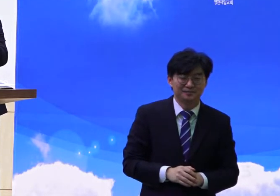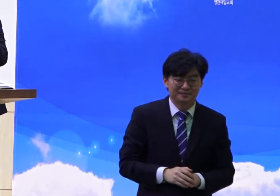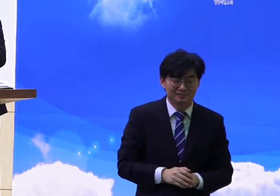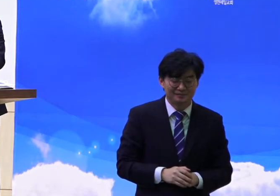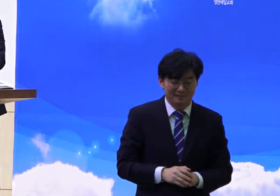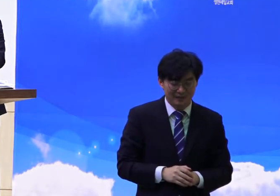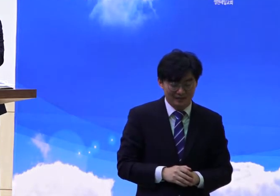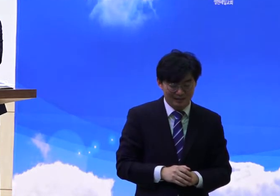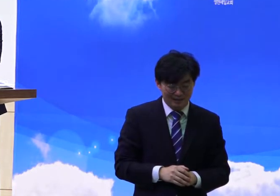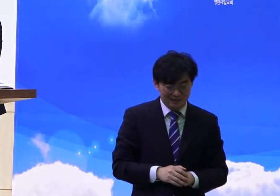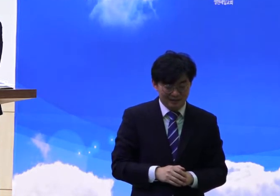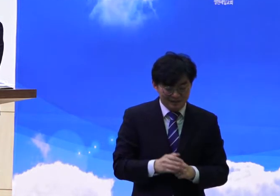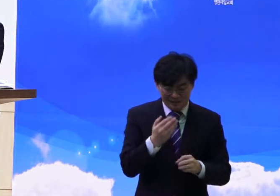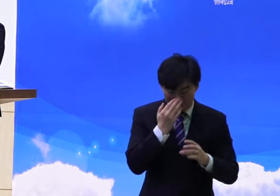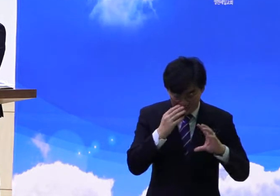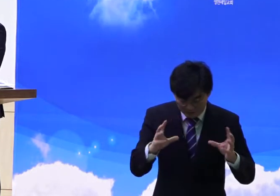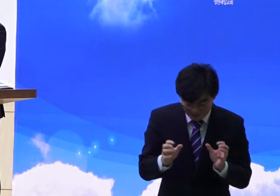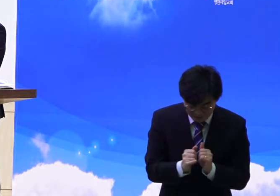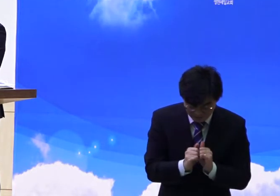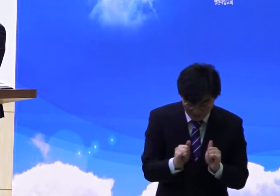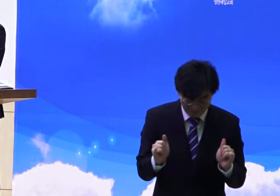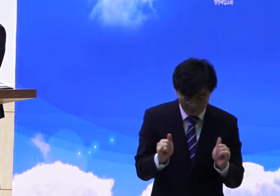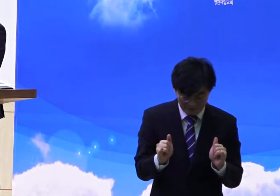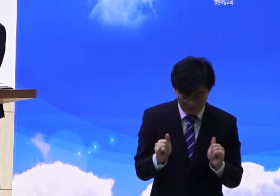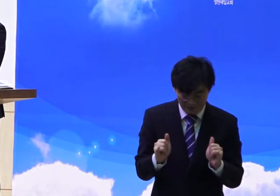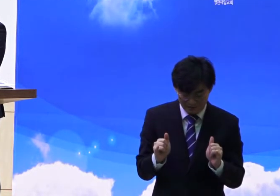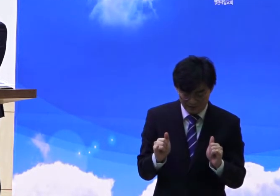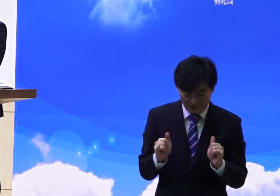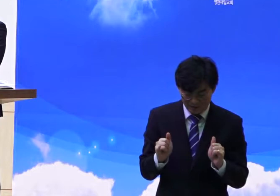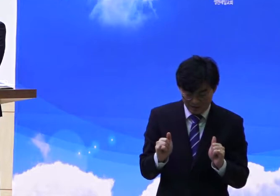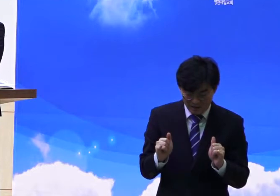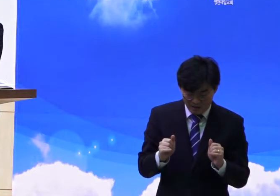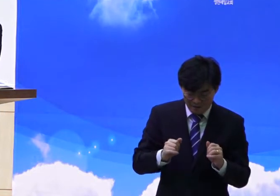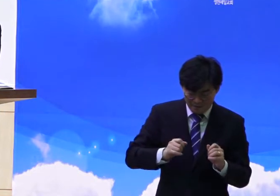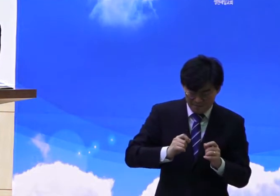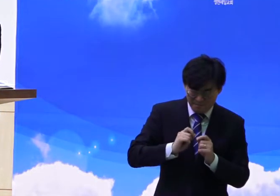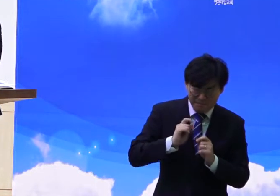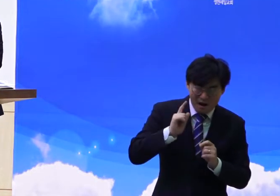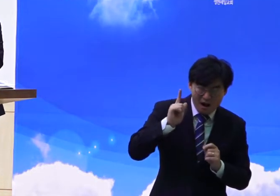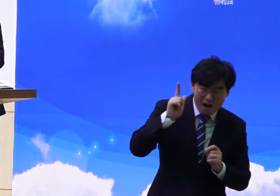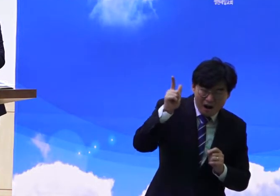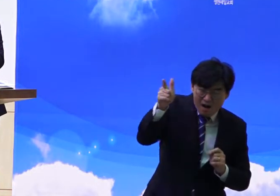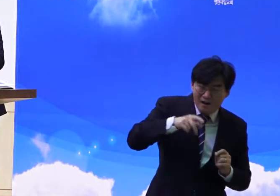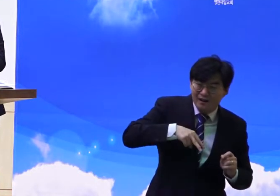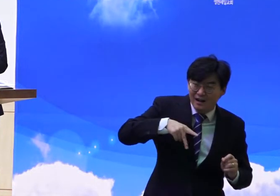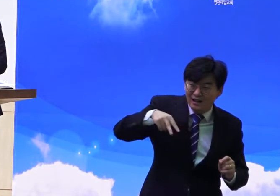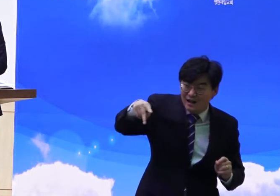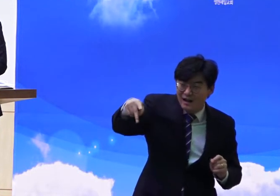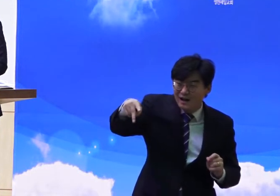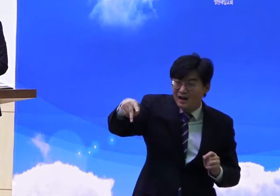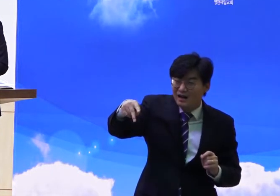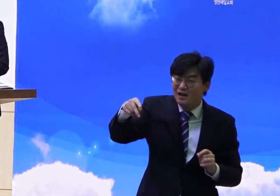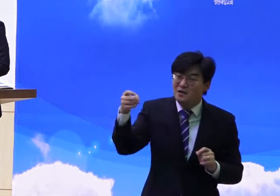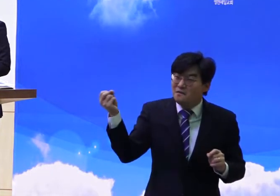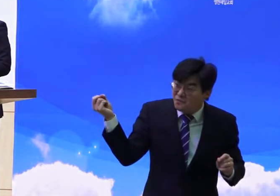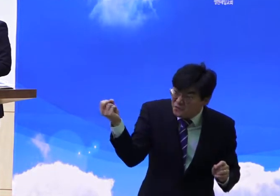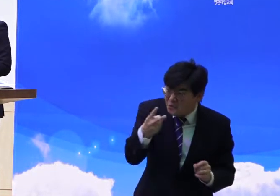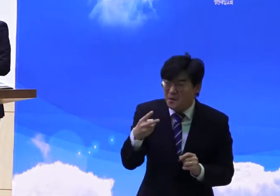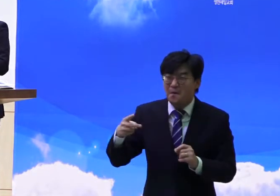다시 구름기둥과 불기둥을 따라서 행진하게 됐습니다. 홍해 길을 계속해서 걸어가는